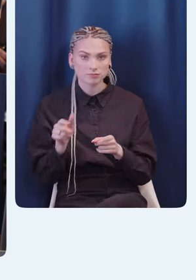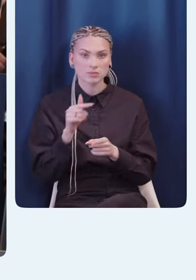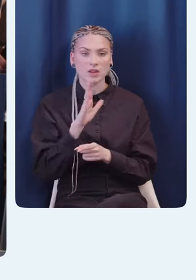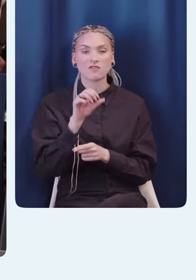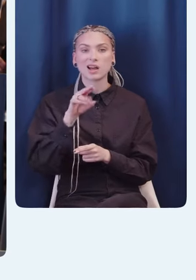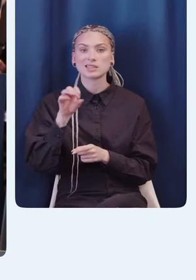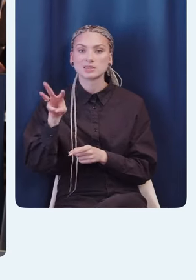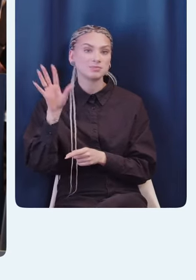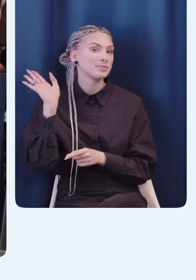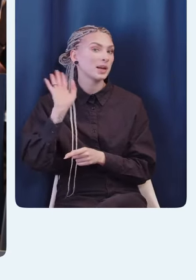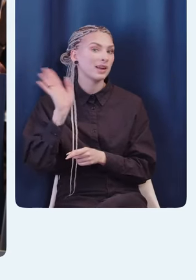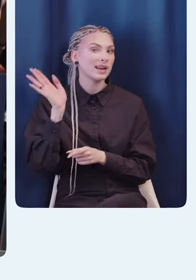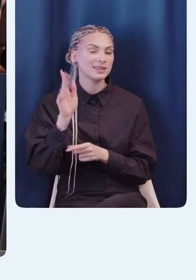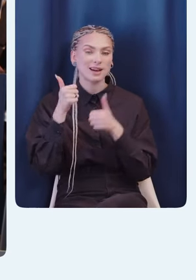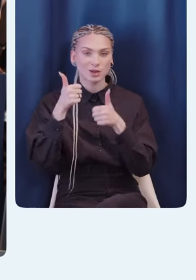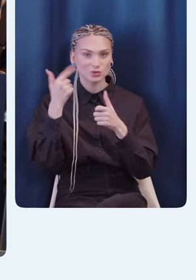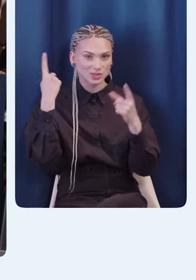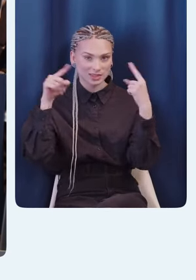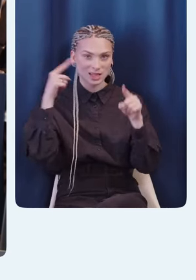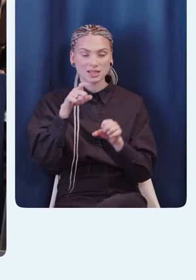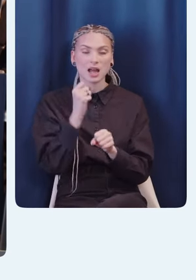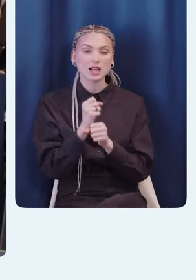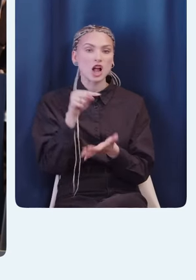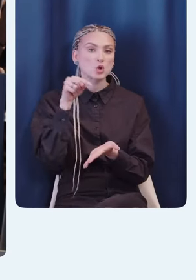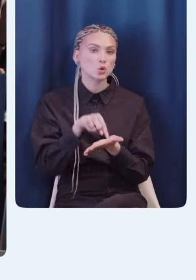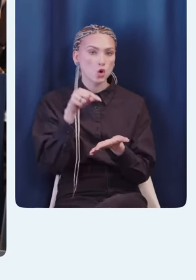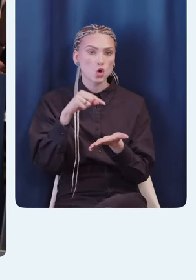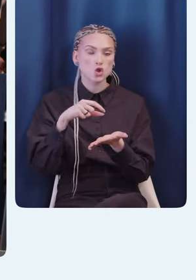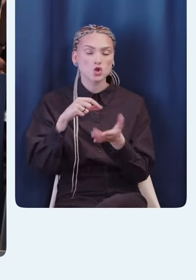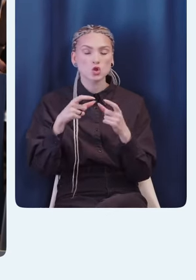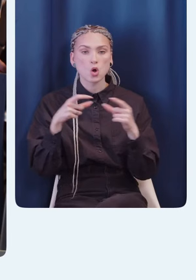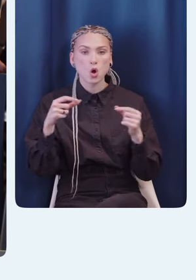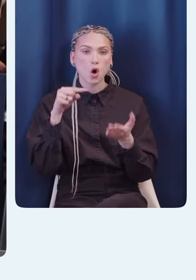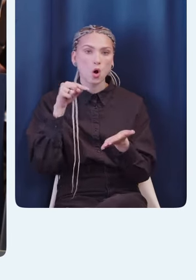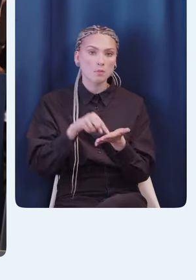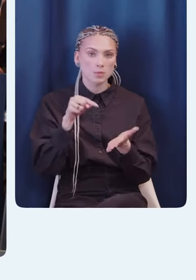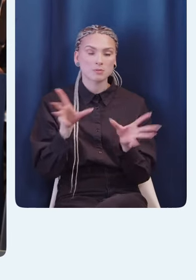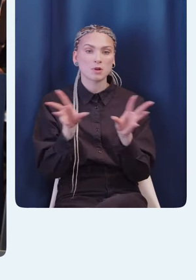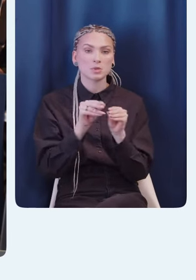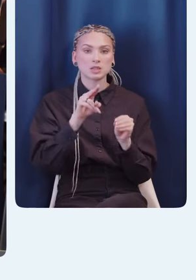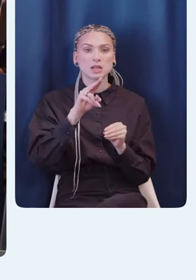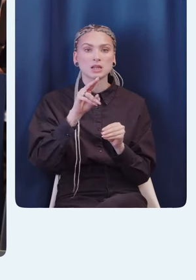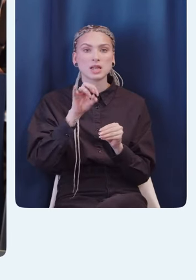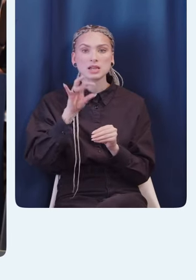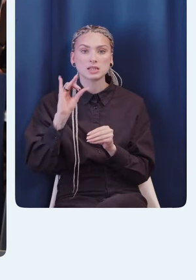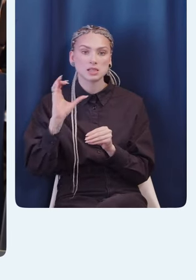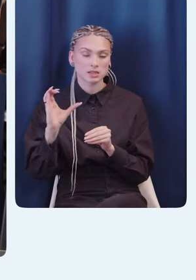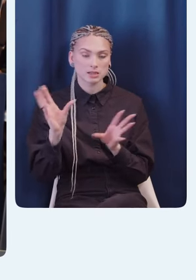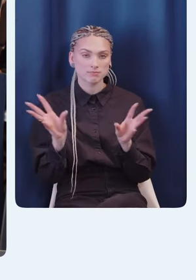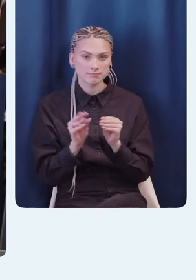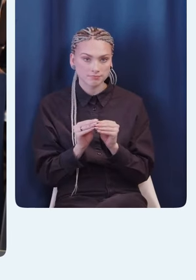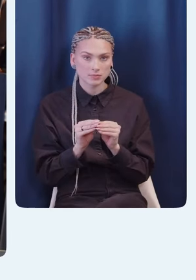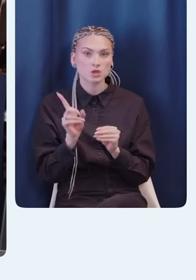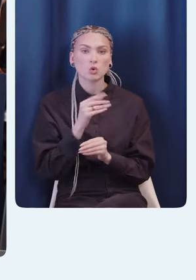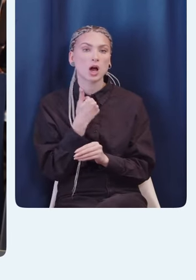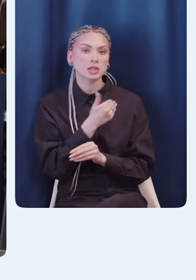Вадим, классный дизайнер, он делает текстовки, ну, я думаю, вместе с нашим продуктом Денисом, вот. Но здесь